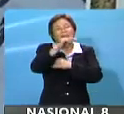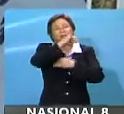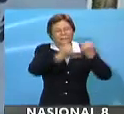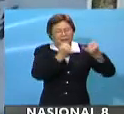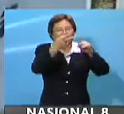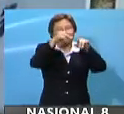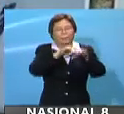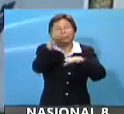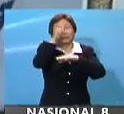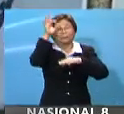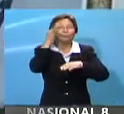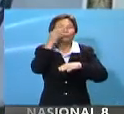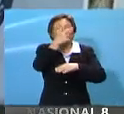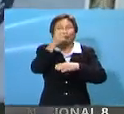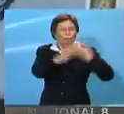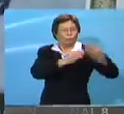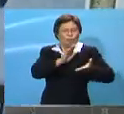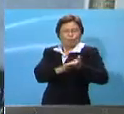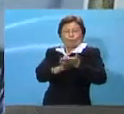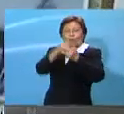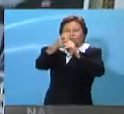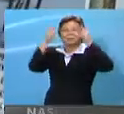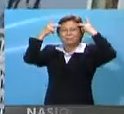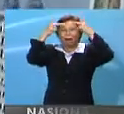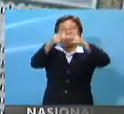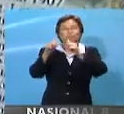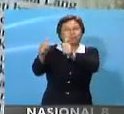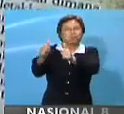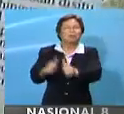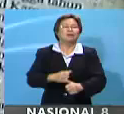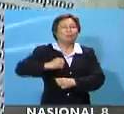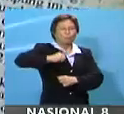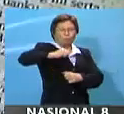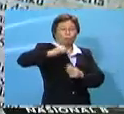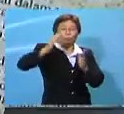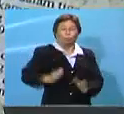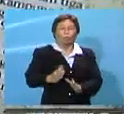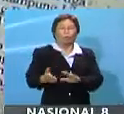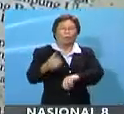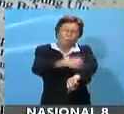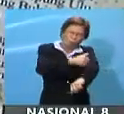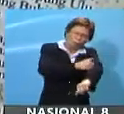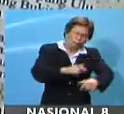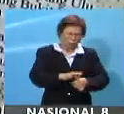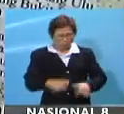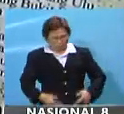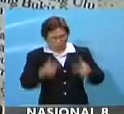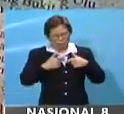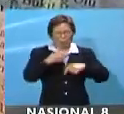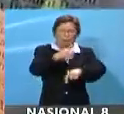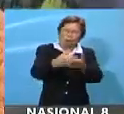serta pingat Kelakuan Terpuji dari Pahang. Kalau pejuang-pejuang dahulu sanggup berkorban nyawa, berkorban harta benda,